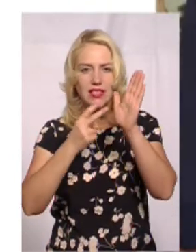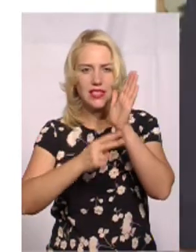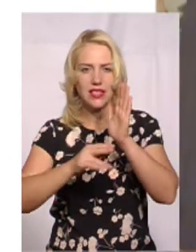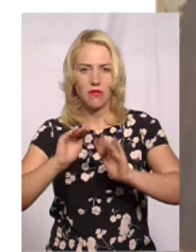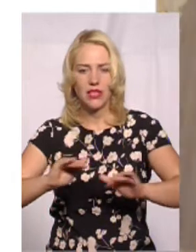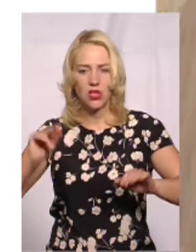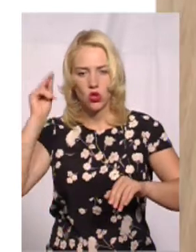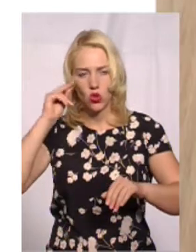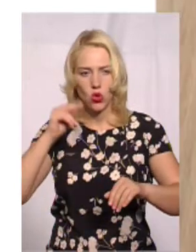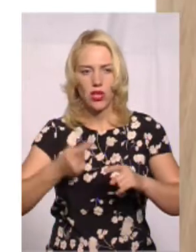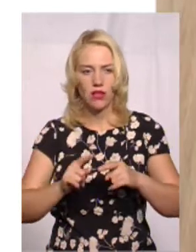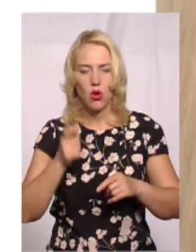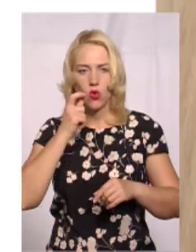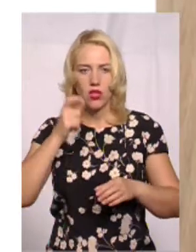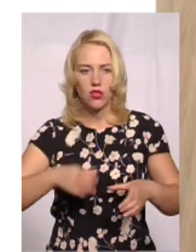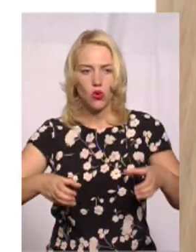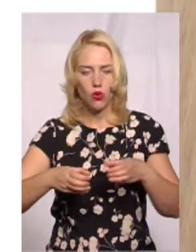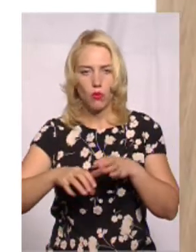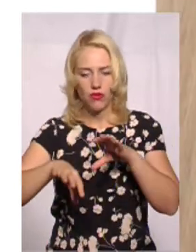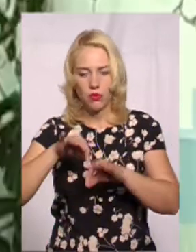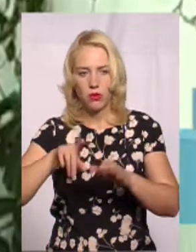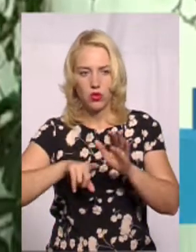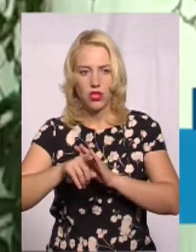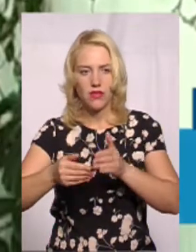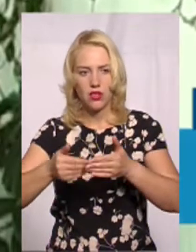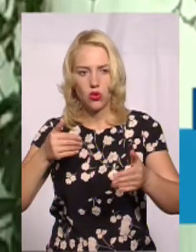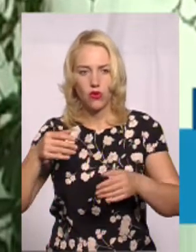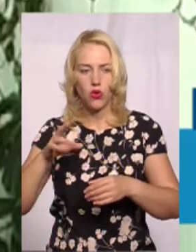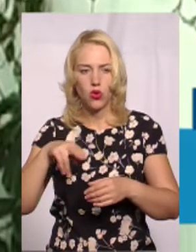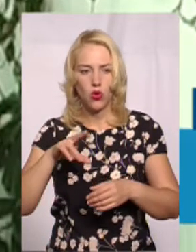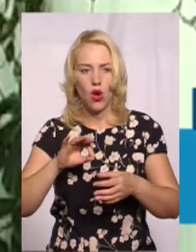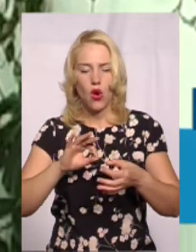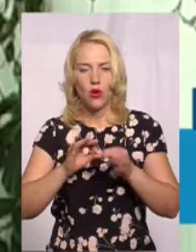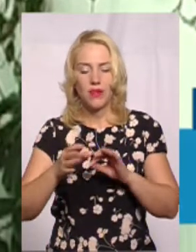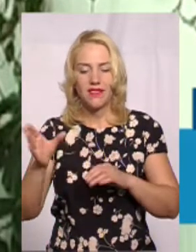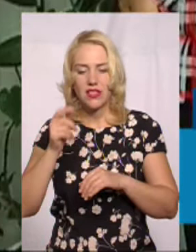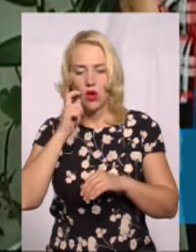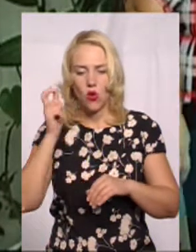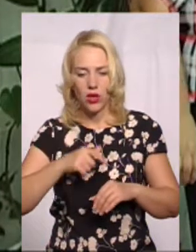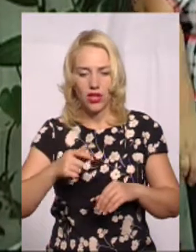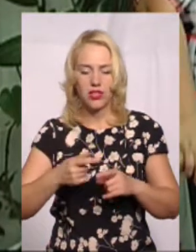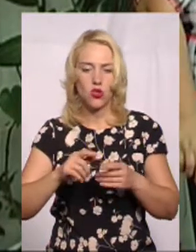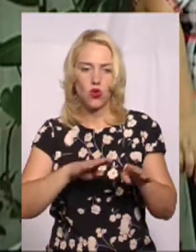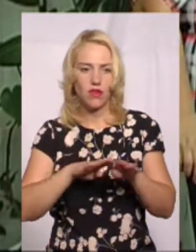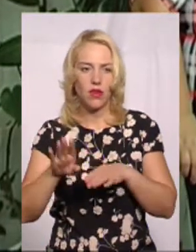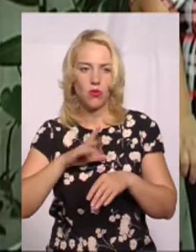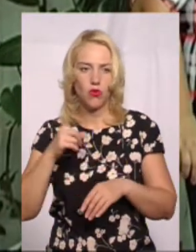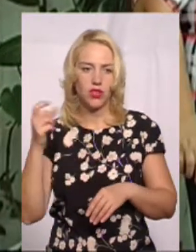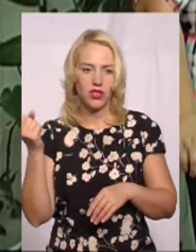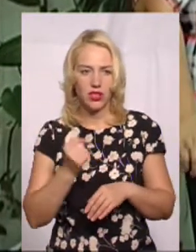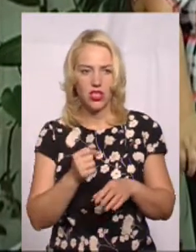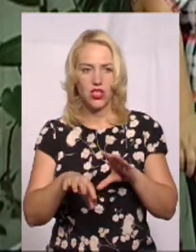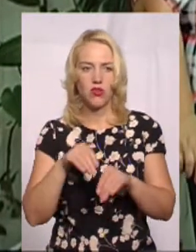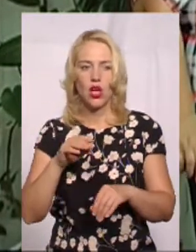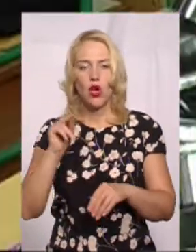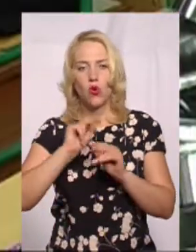світу. До української команди відбір почався задовго до олімпіади. Після всеукраїнського рівня був тиждень відборів. Учителька біології Надія